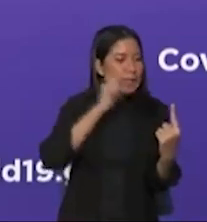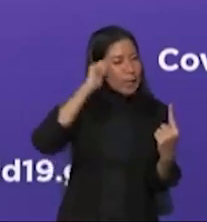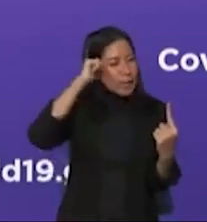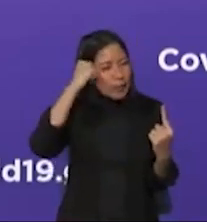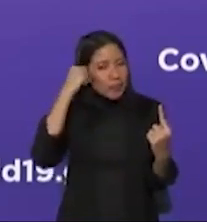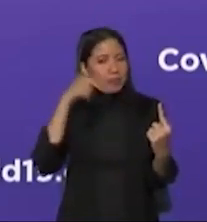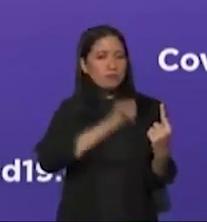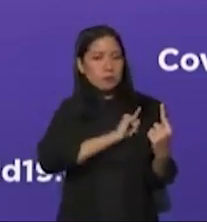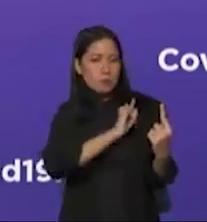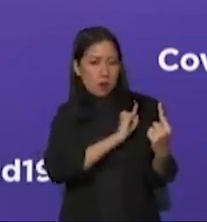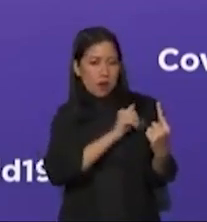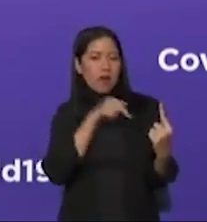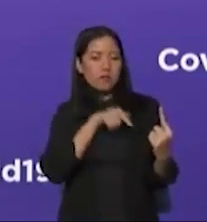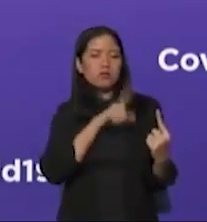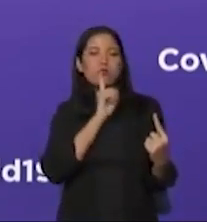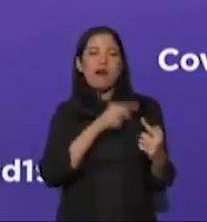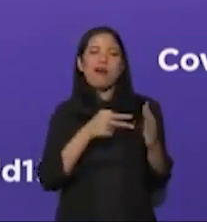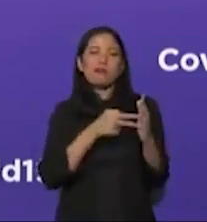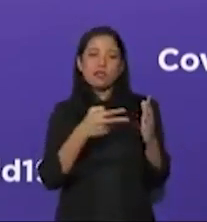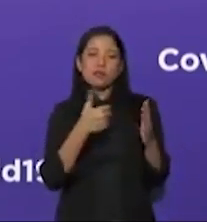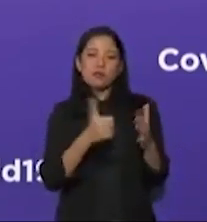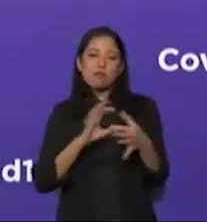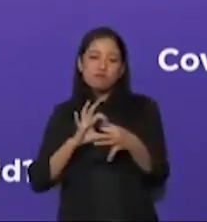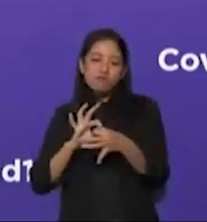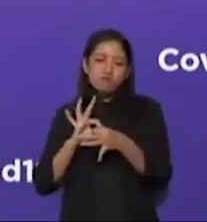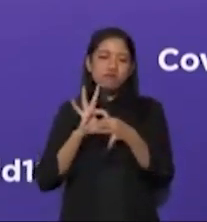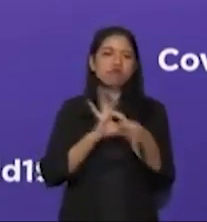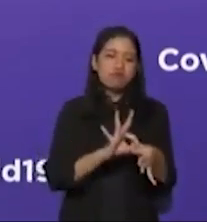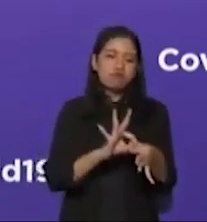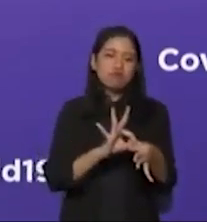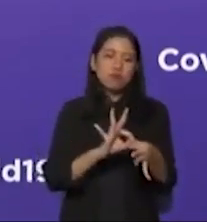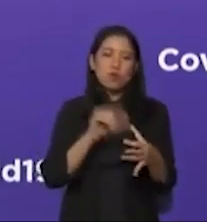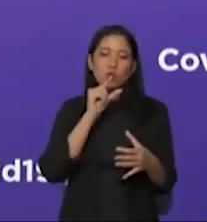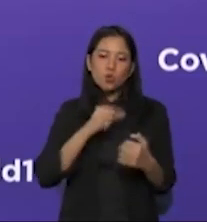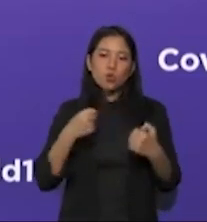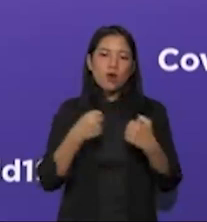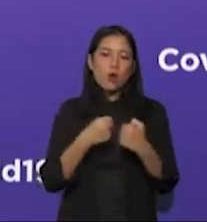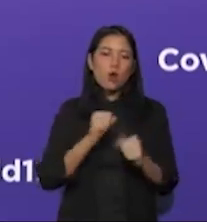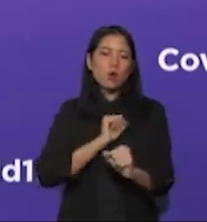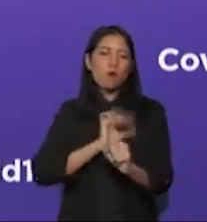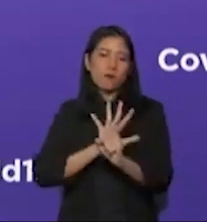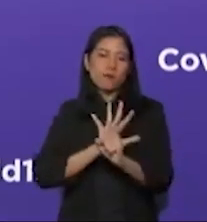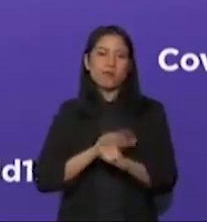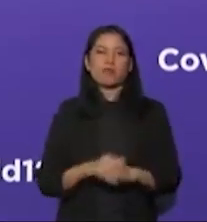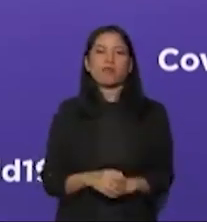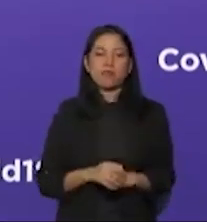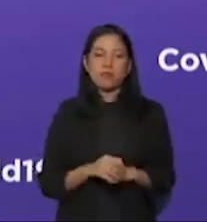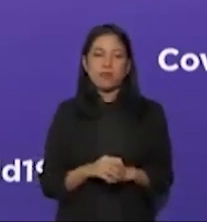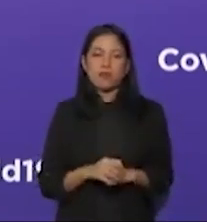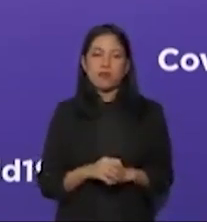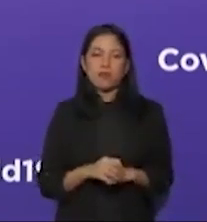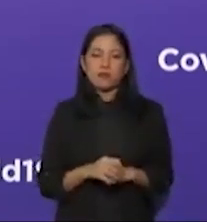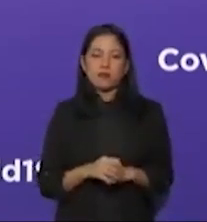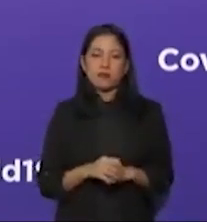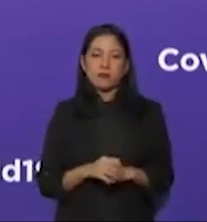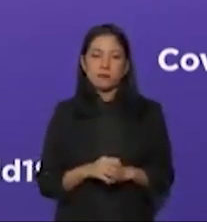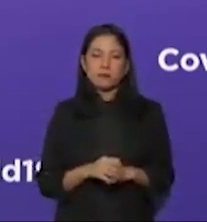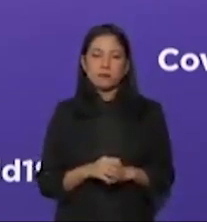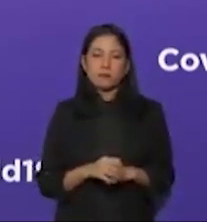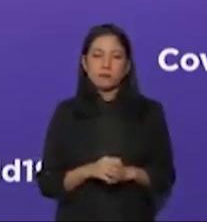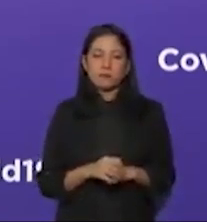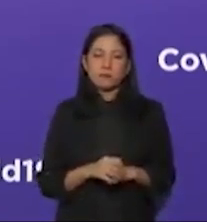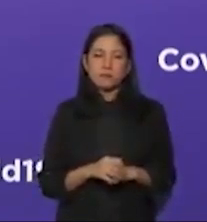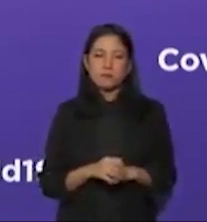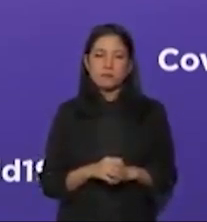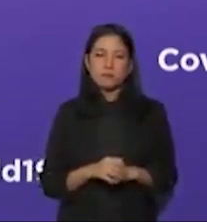19 ini kita tidak mungkin kemudian Hanya berdiam diri kita harus produktif